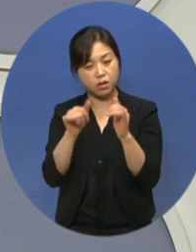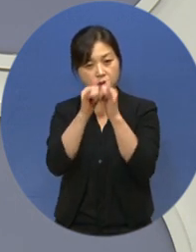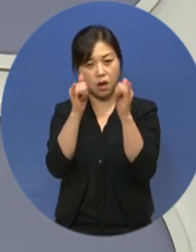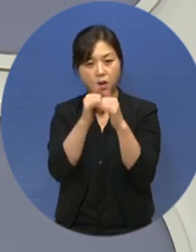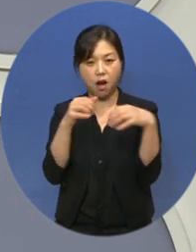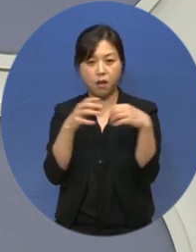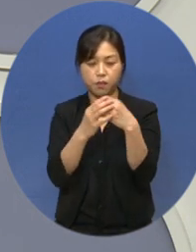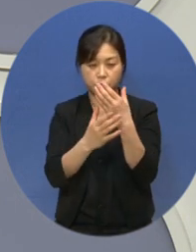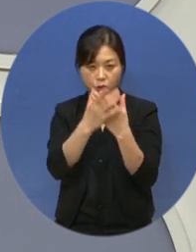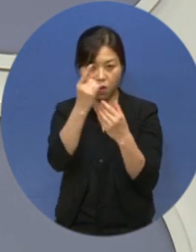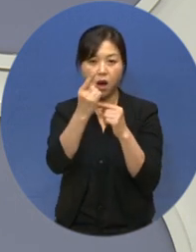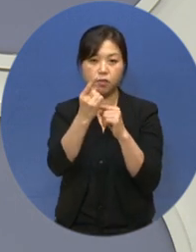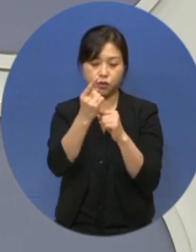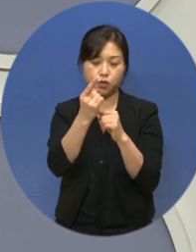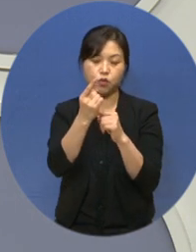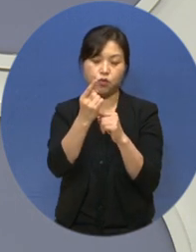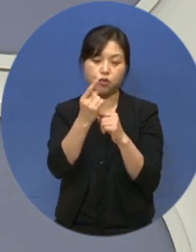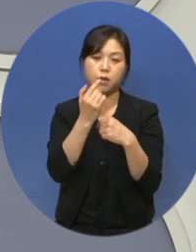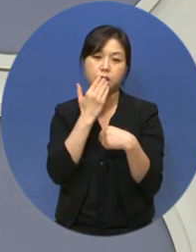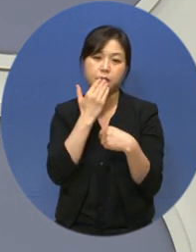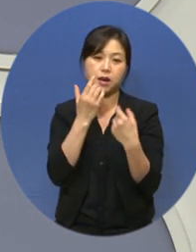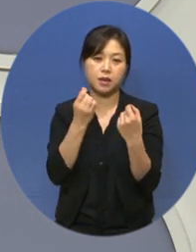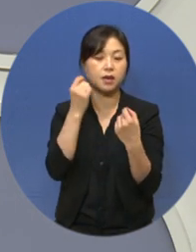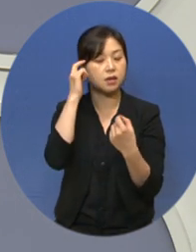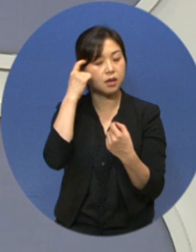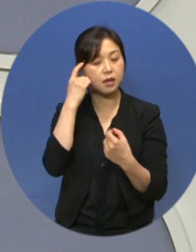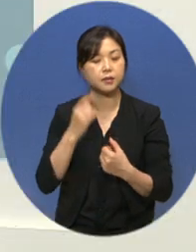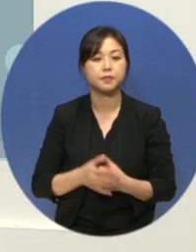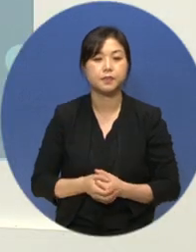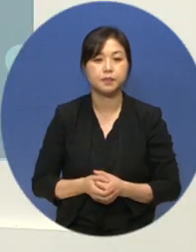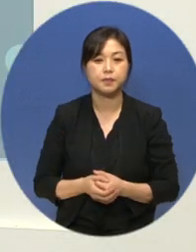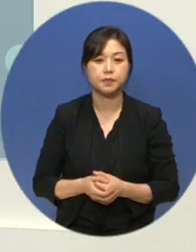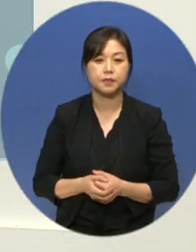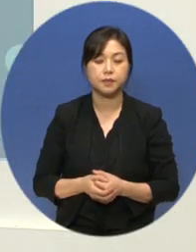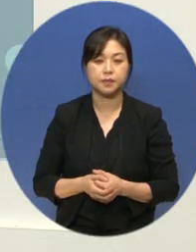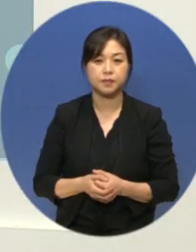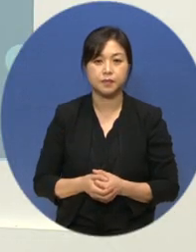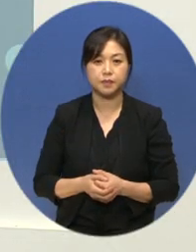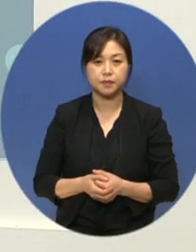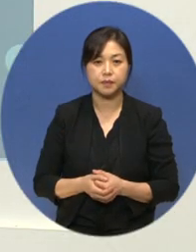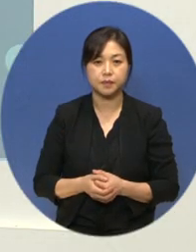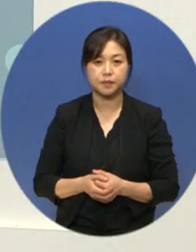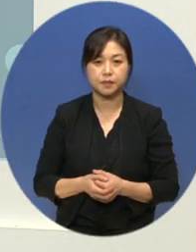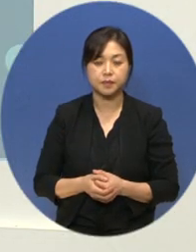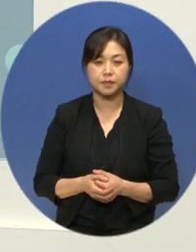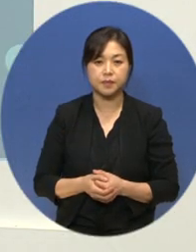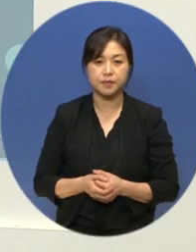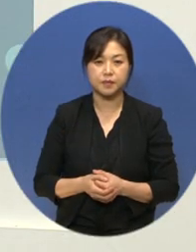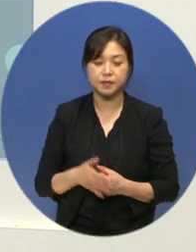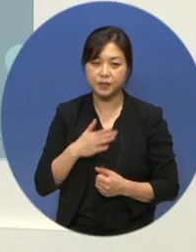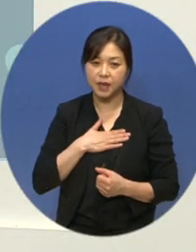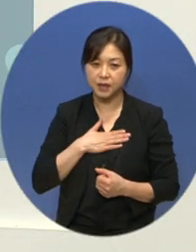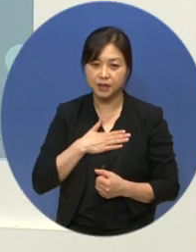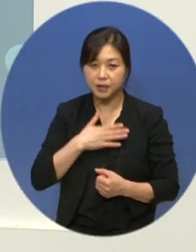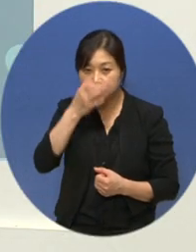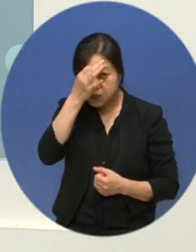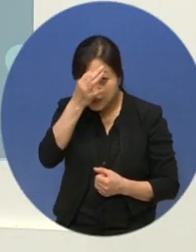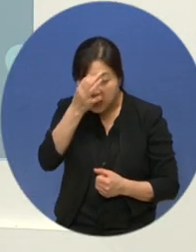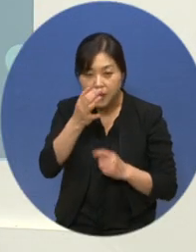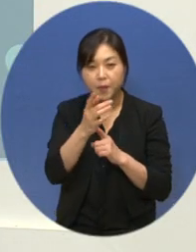면서 함께 하지 않겠느냐 생각했어 예 그런 말씀을 드리죠 그 좀 외람된 j 같습니다만 은